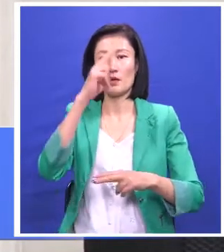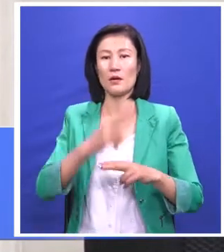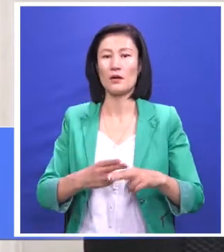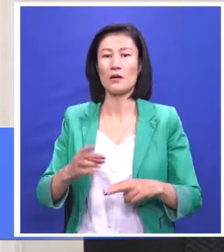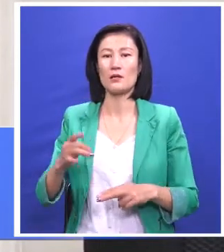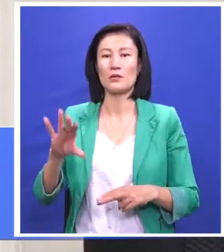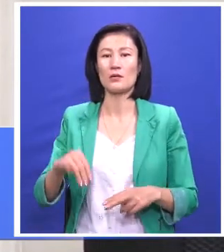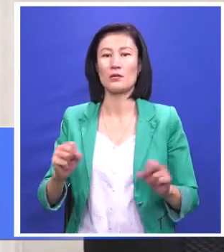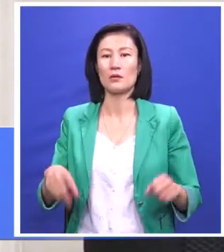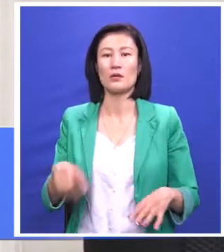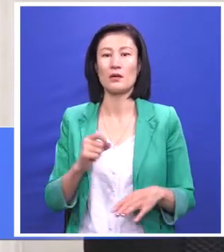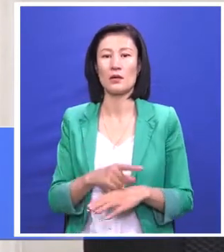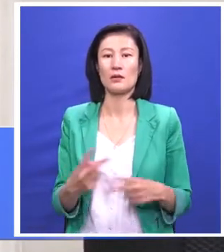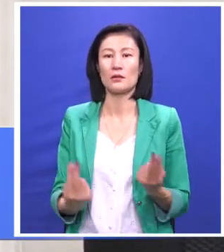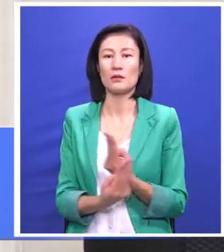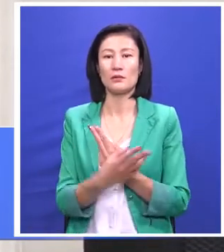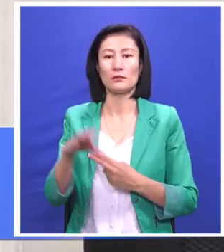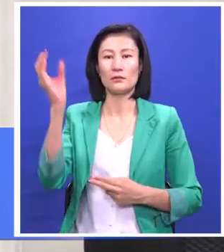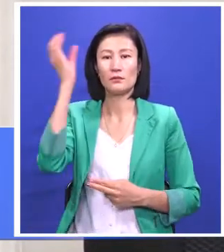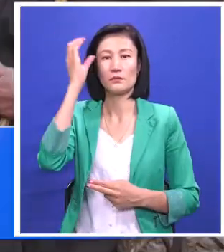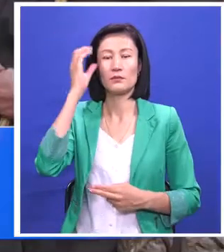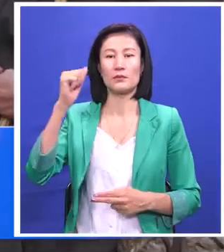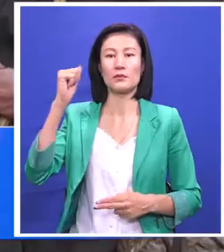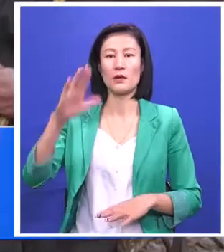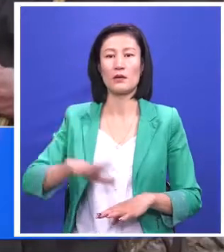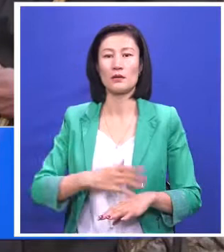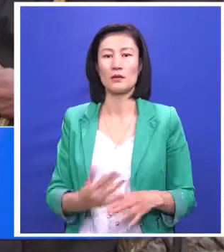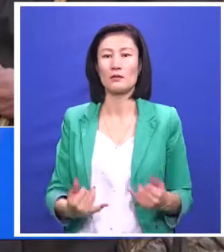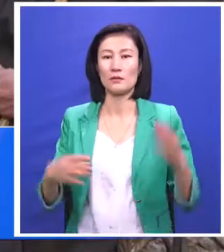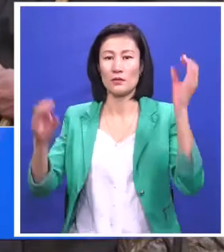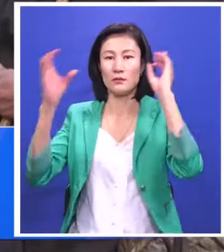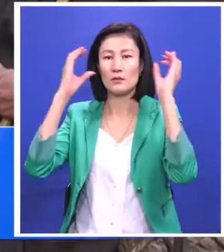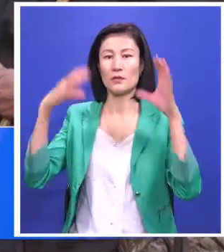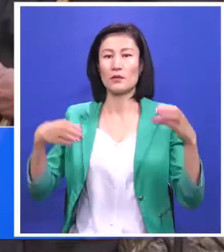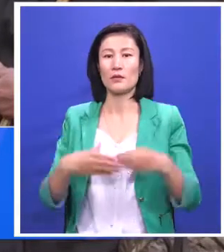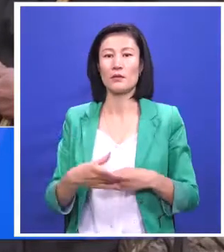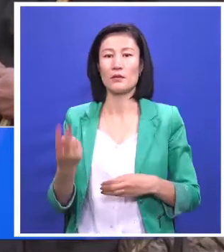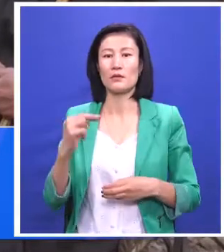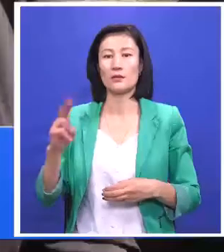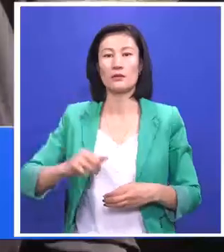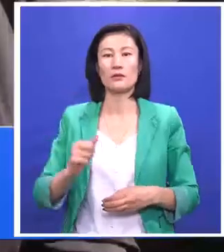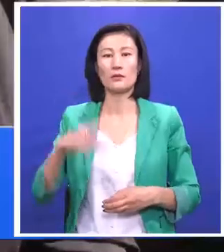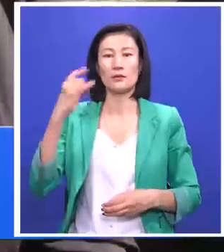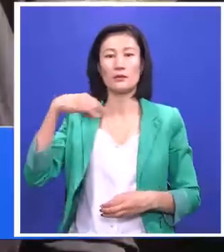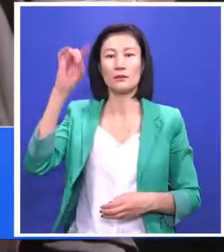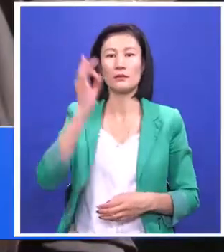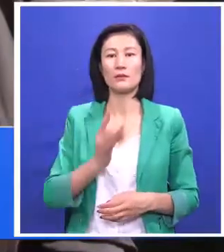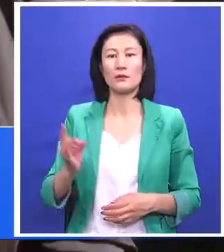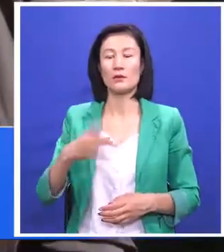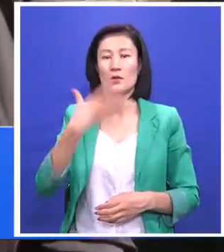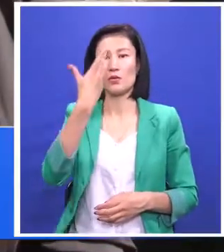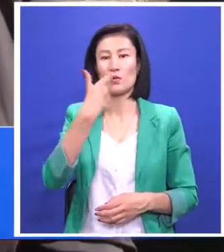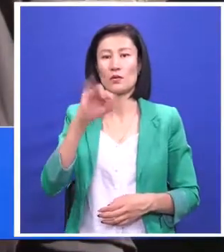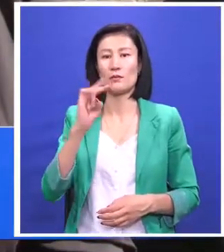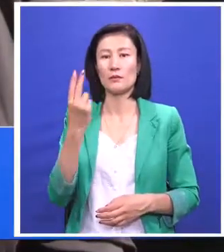мынау алтын ордасы, білім ордасы жасай берсін. Бүгінде университет ұжымы достықты нығайта отырып, Қазақстан Республикасындағы түрлі